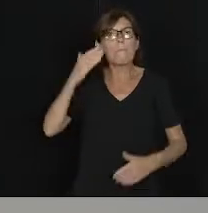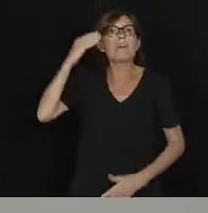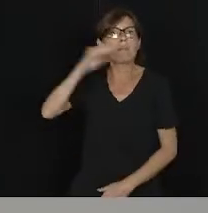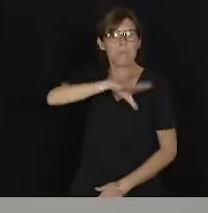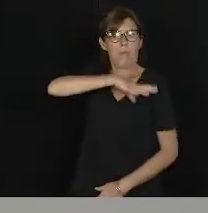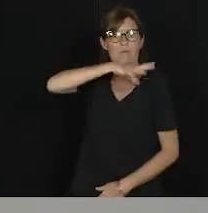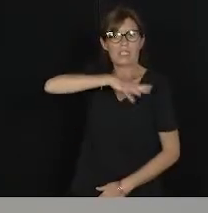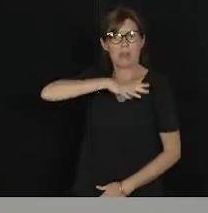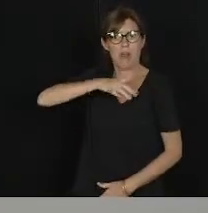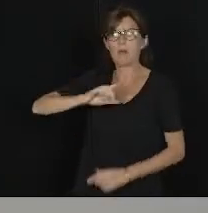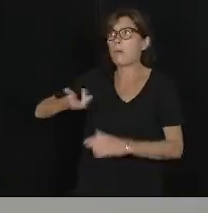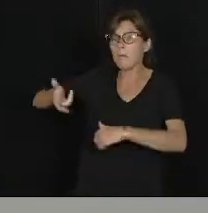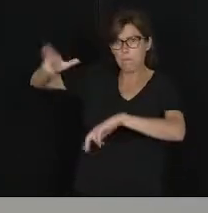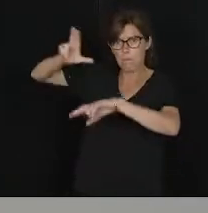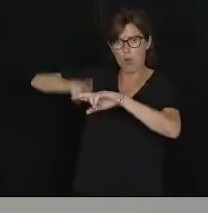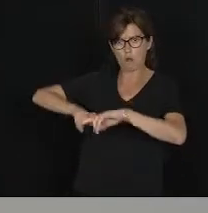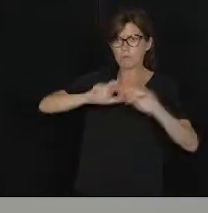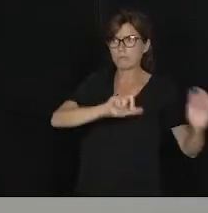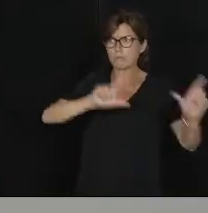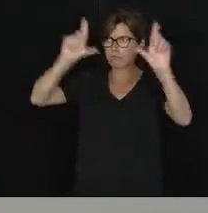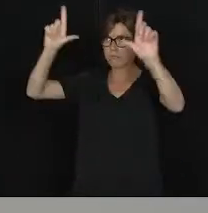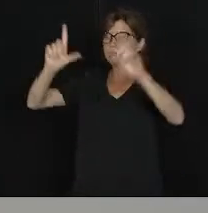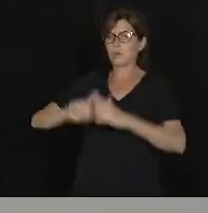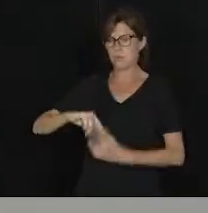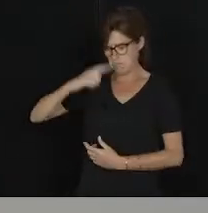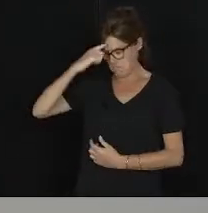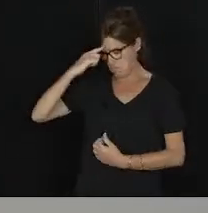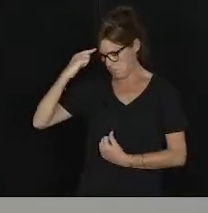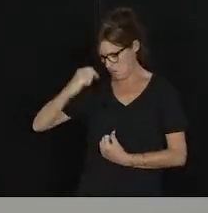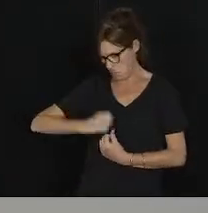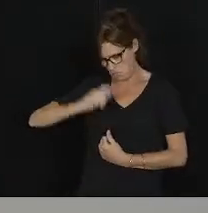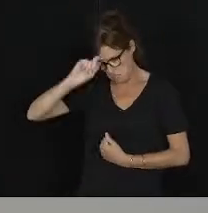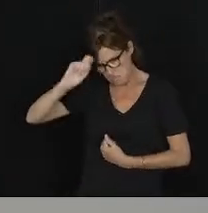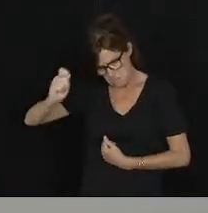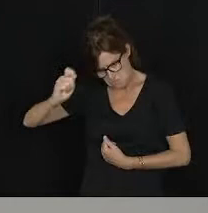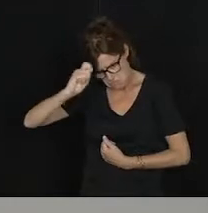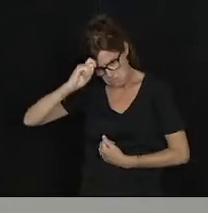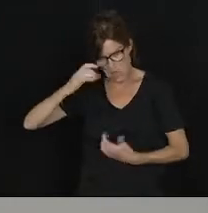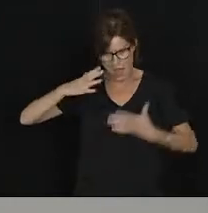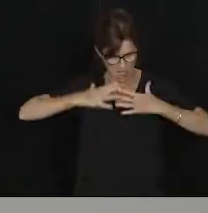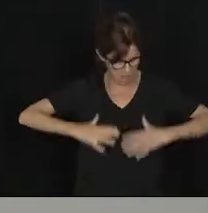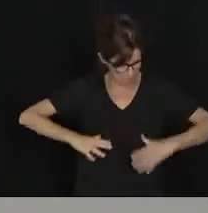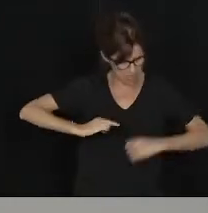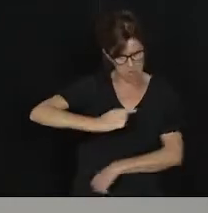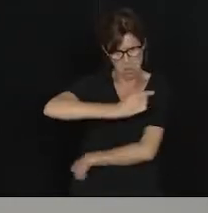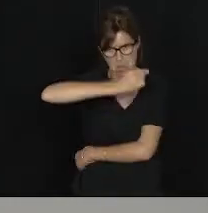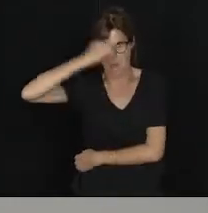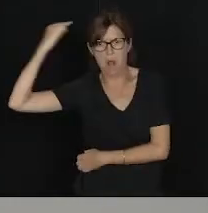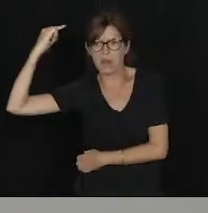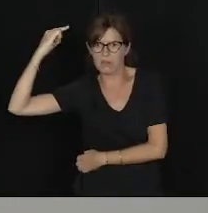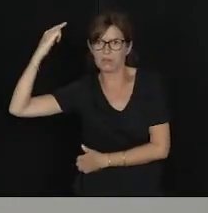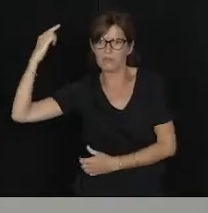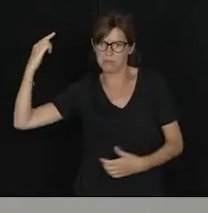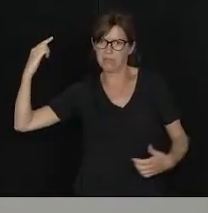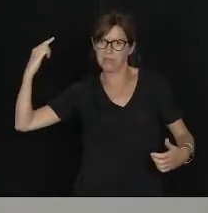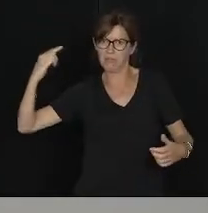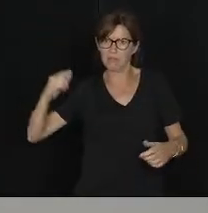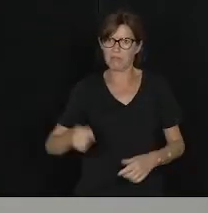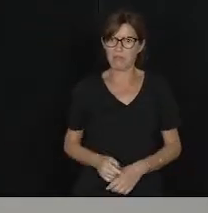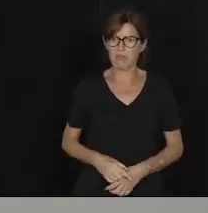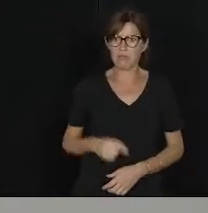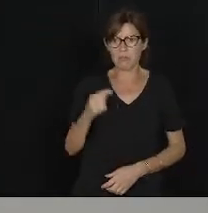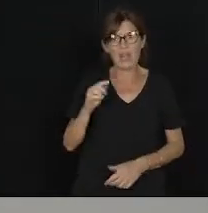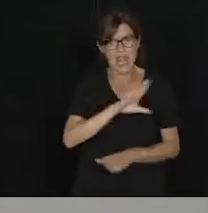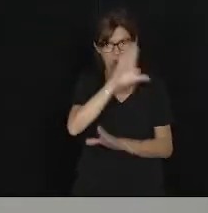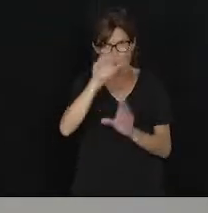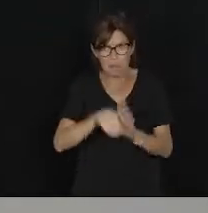l'instituteur tué au front, à soutenir les adultes endeuillés, jusqu'à exiger des élèves un devoir et donc un temps de consolation des